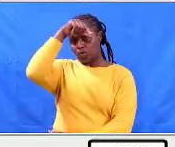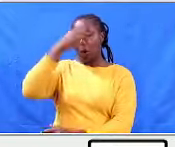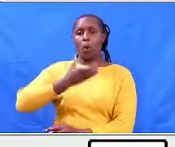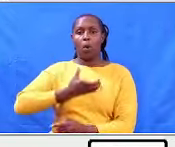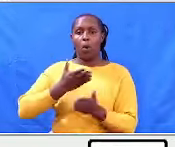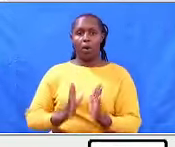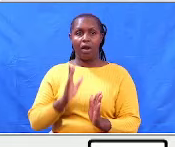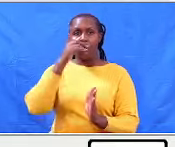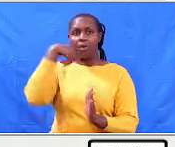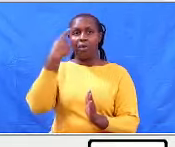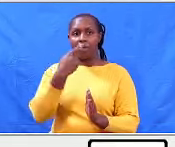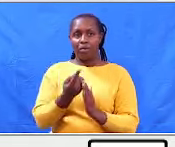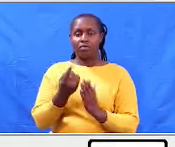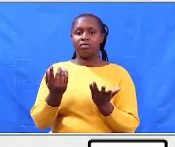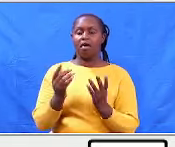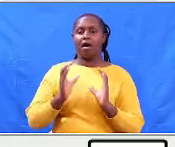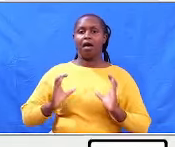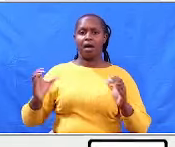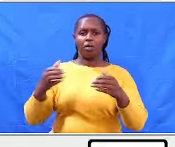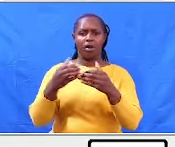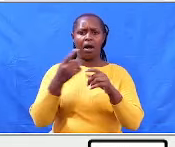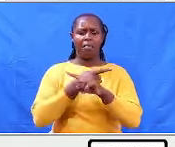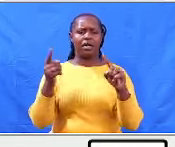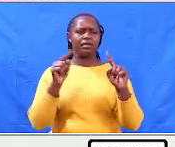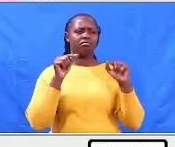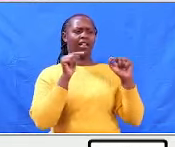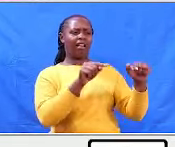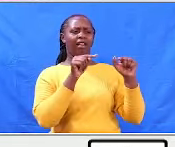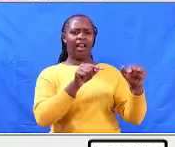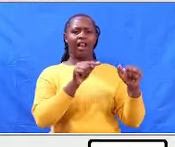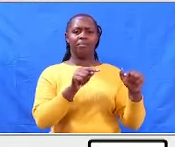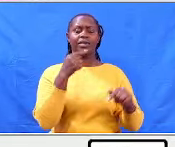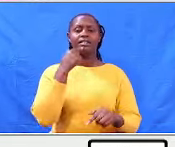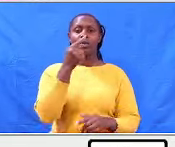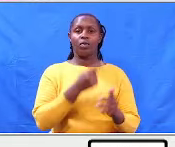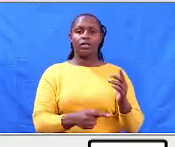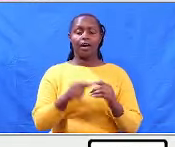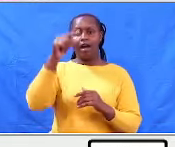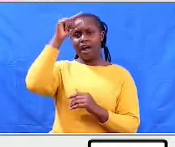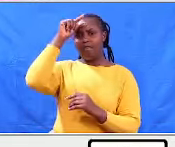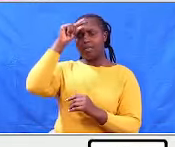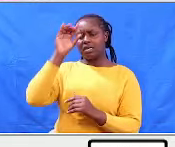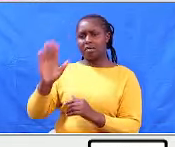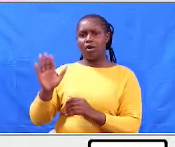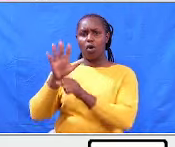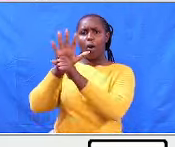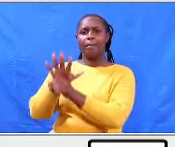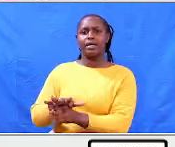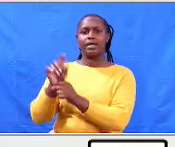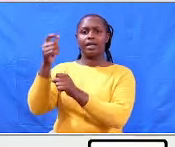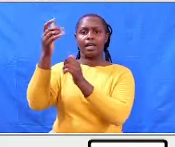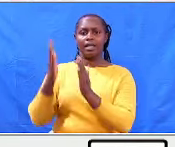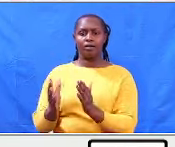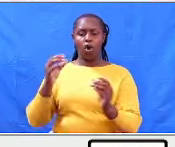aliwafokea maaskofu wa kanisa hilo kwa madai kuwa serikali yake inawahadaa wa Kenya, ni fisadi na